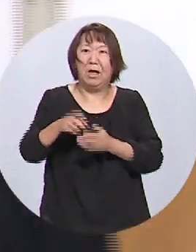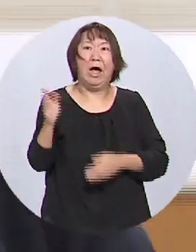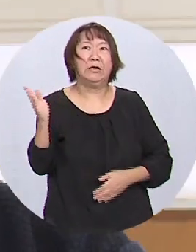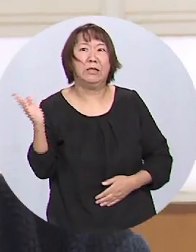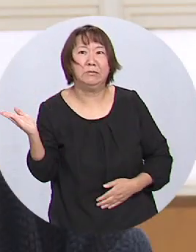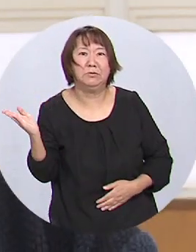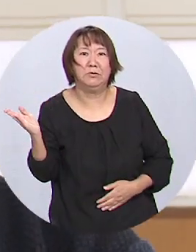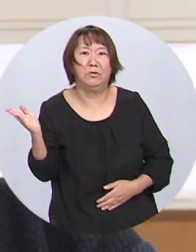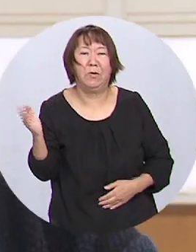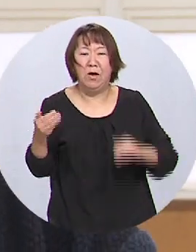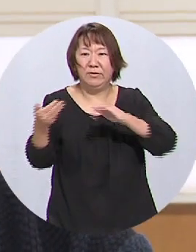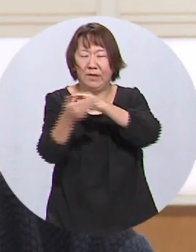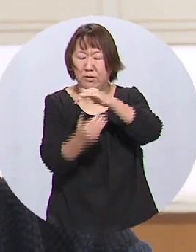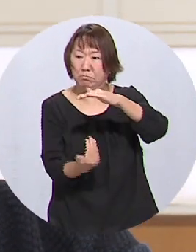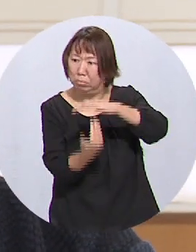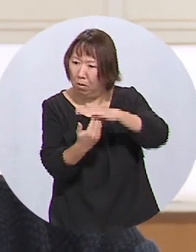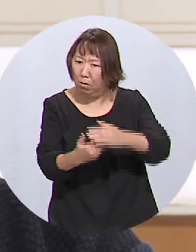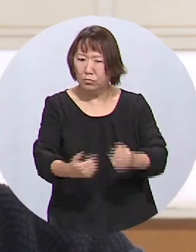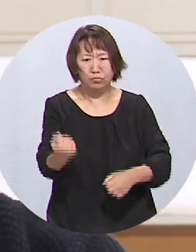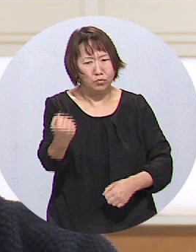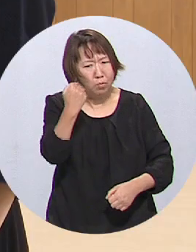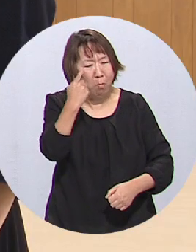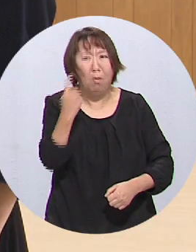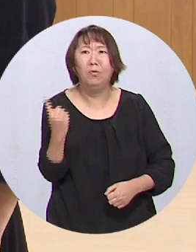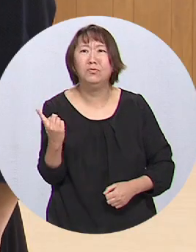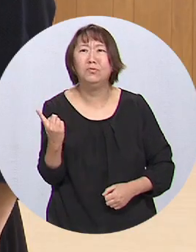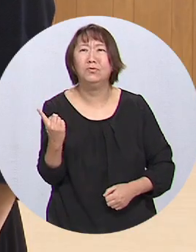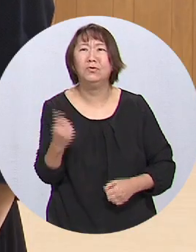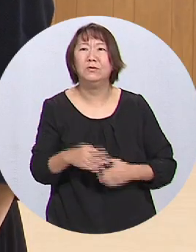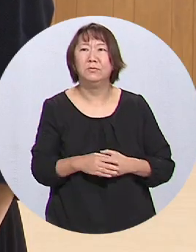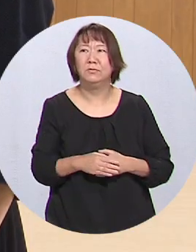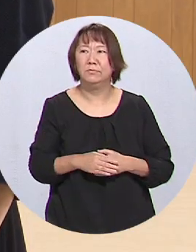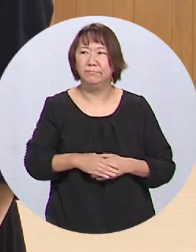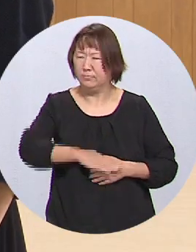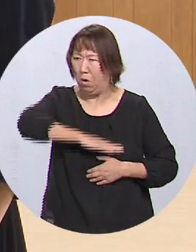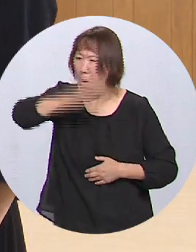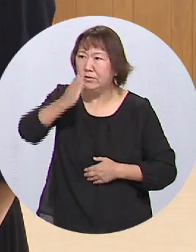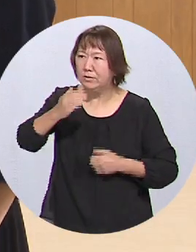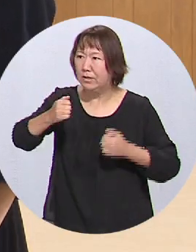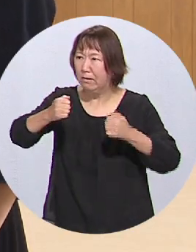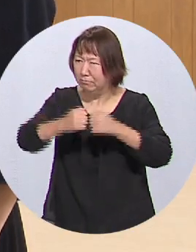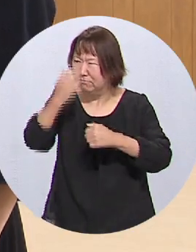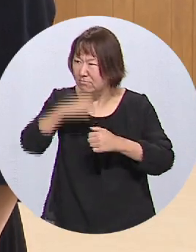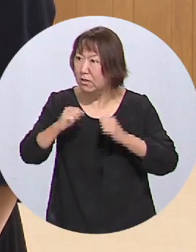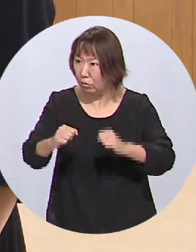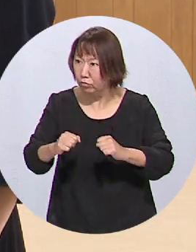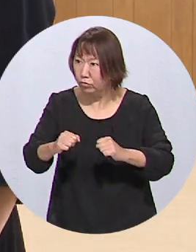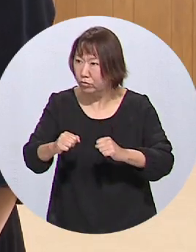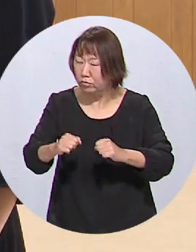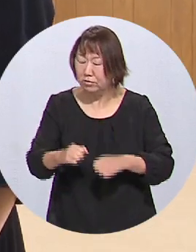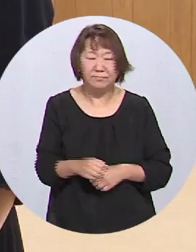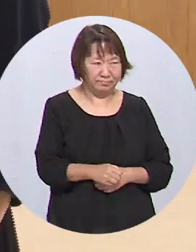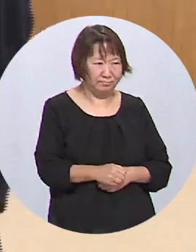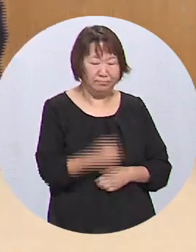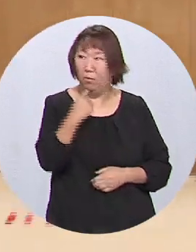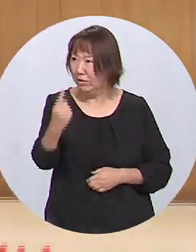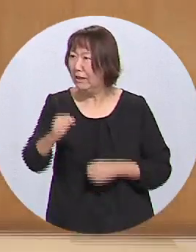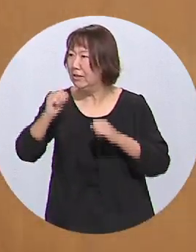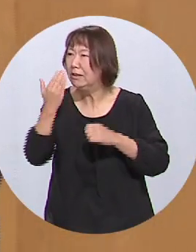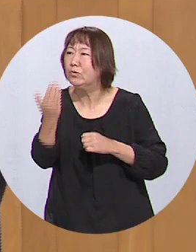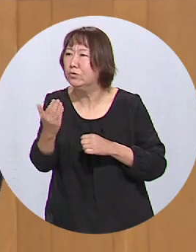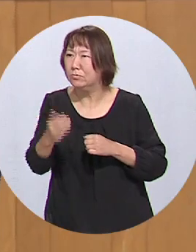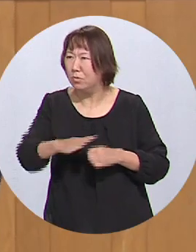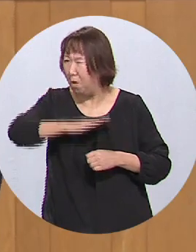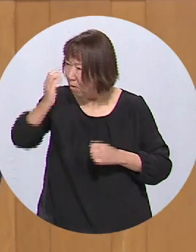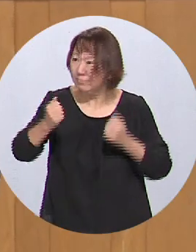長。埼玉最強と言っても過言ではない。 え、本気でやりますか？ 本気でやります。 もう一度聞きます、本気でやります